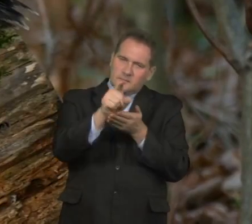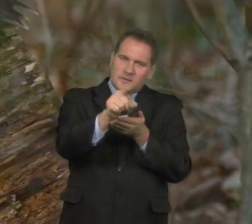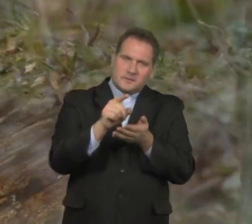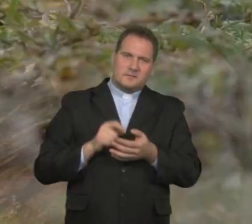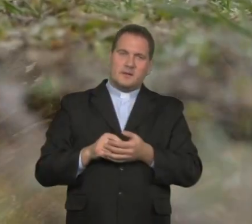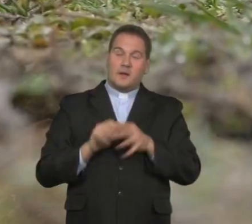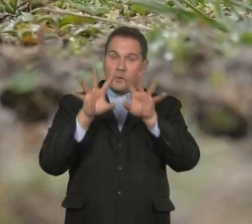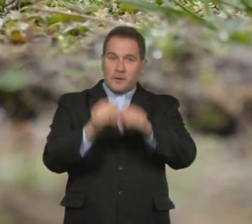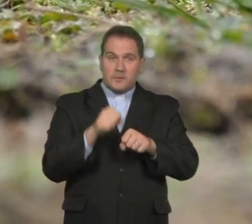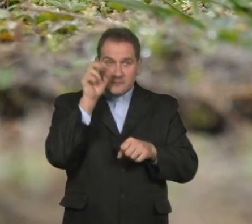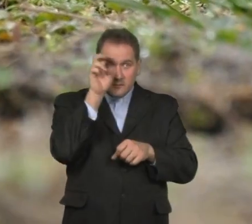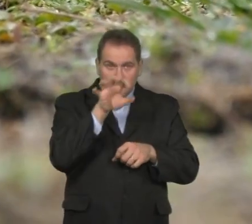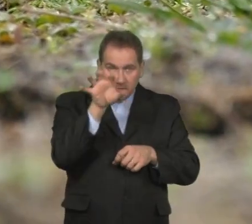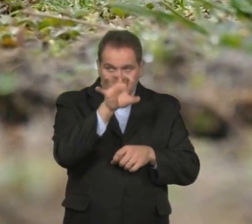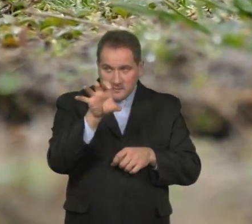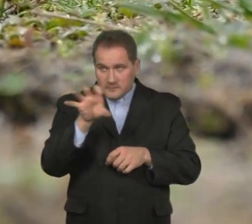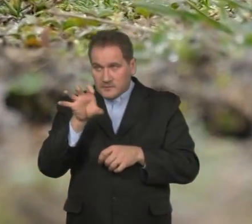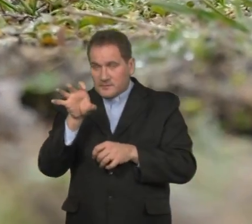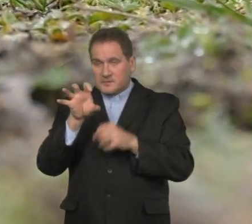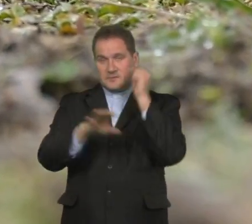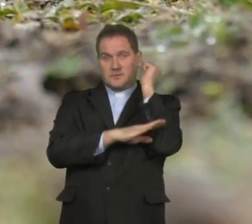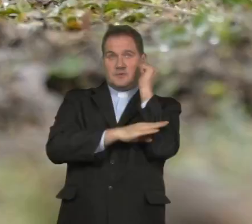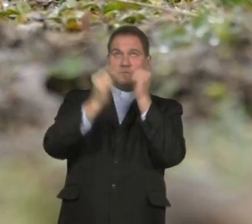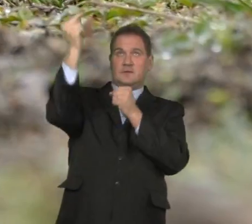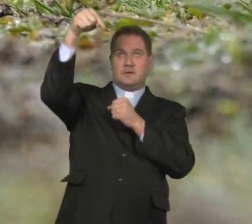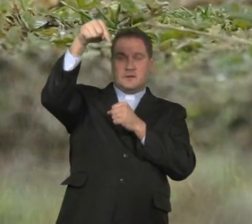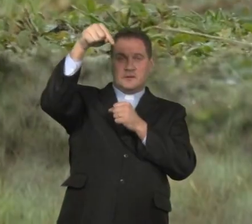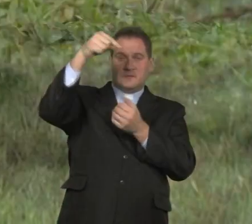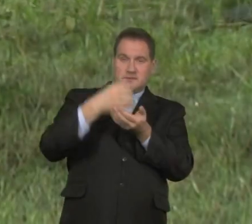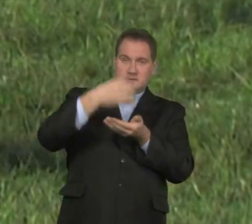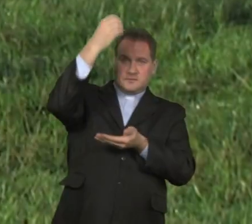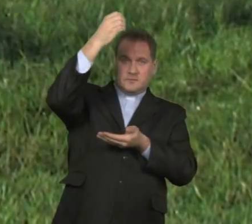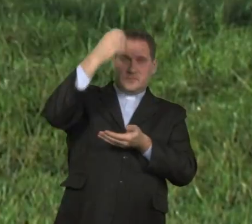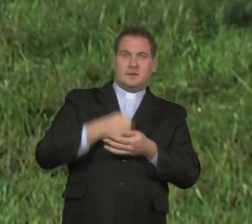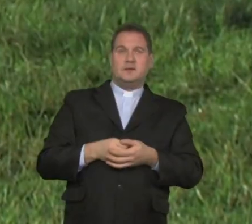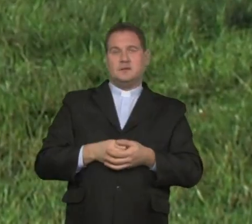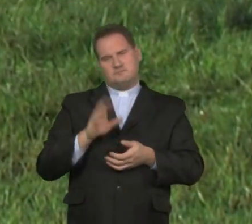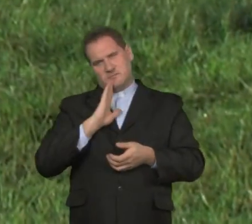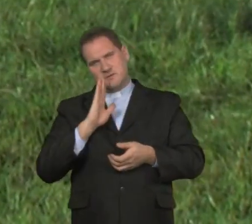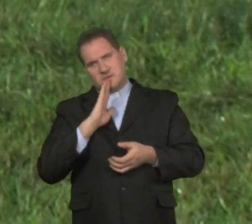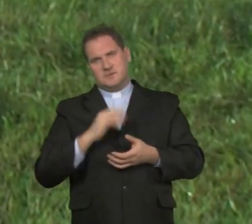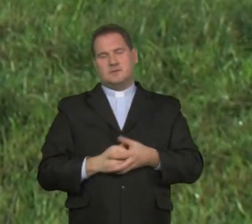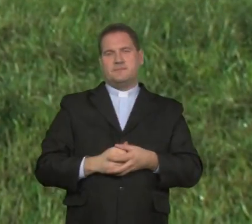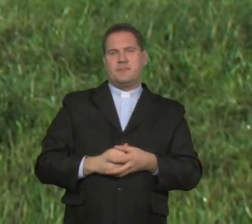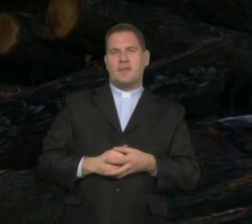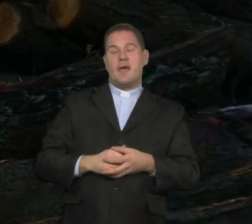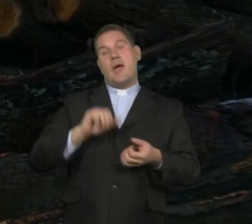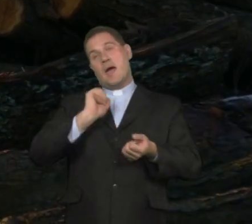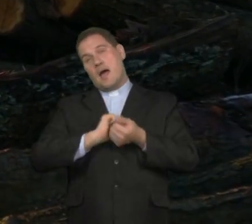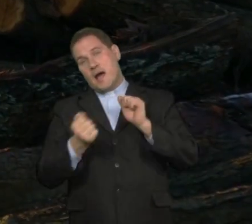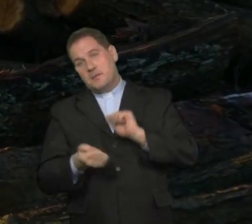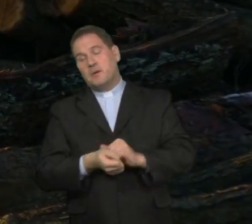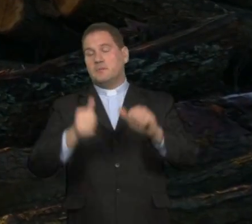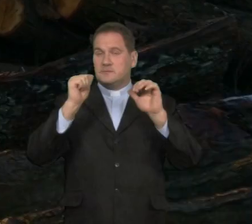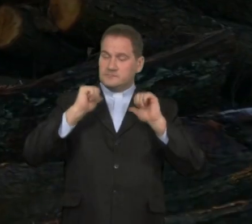Odżywia się głównie drobnymi gryzoniami, na które poluje z zasiadki, wypatrując zdobyczy z wierzchołka drzewa,